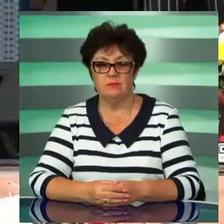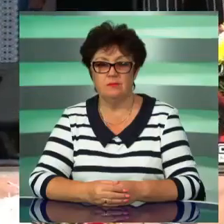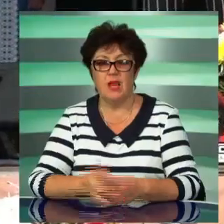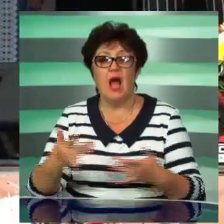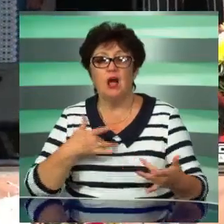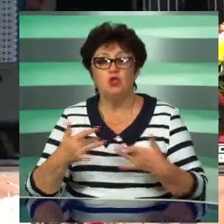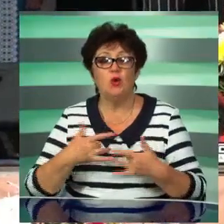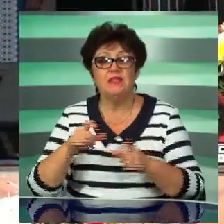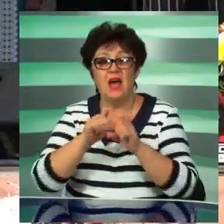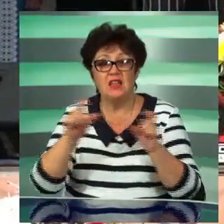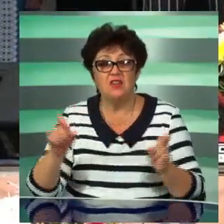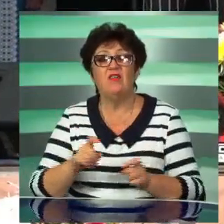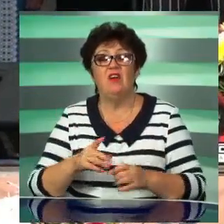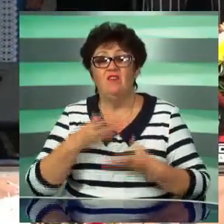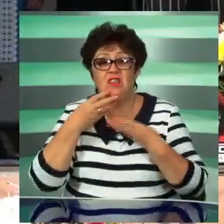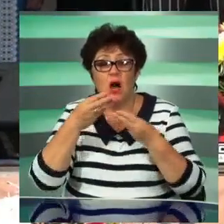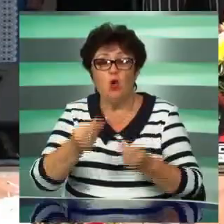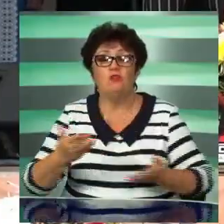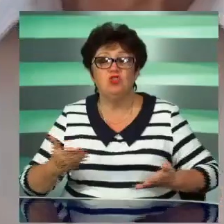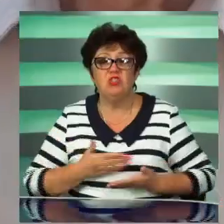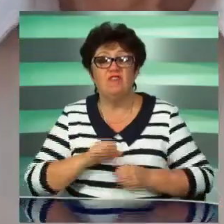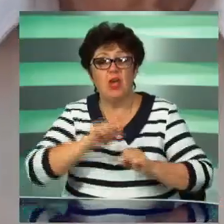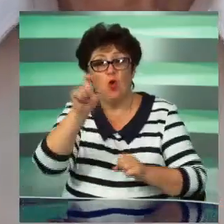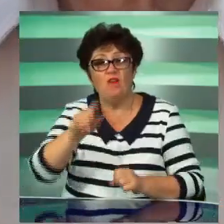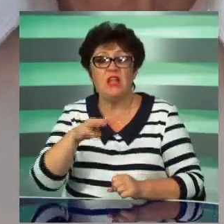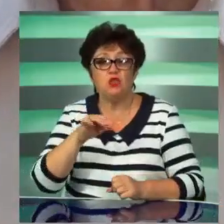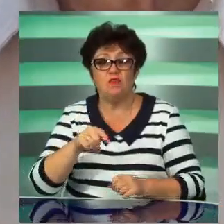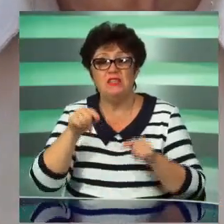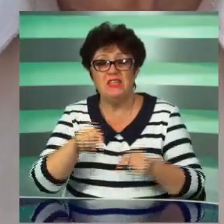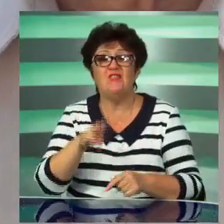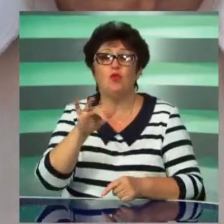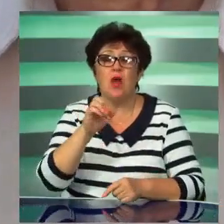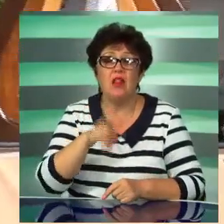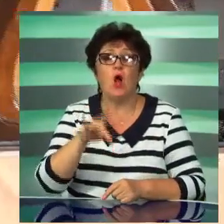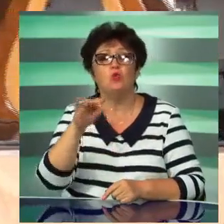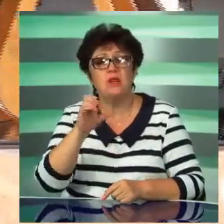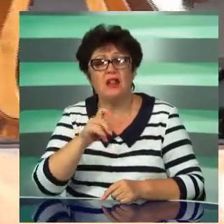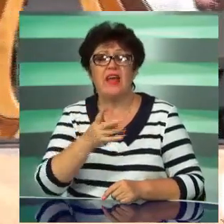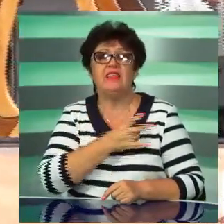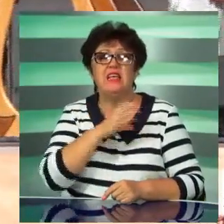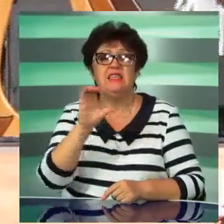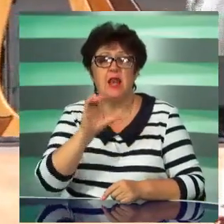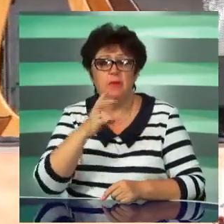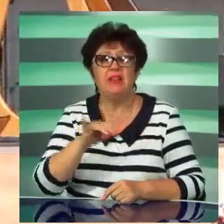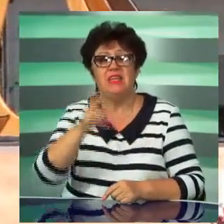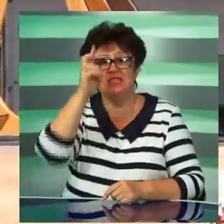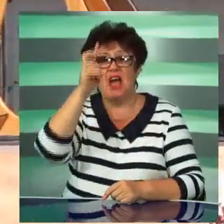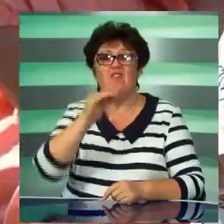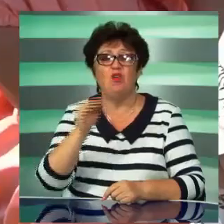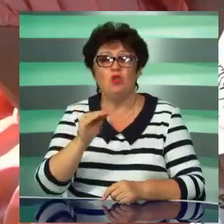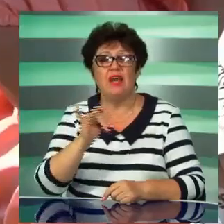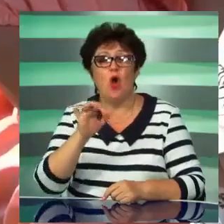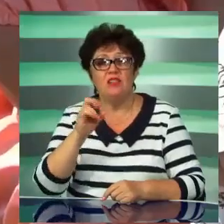Актеры брянских театров вдыхают жизнь в героев произведений Толстого. Здесь вурдалак и русалки, князь Серебряный, царь Федор